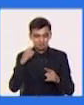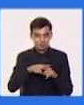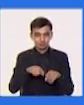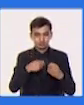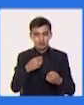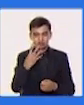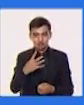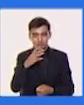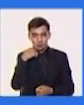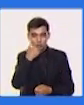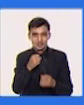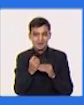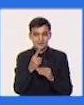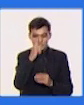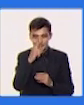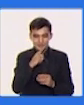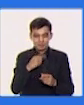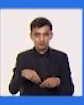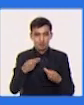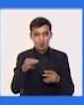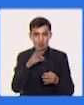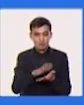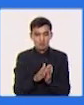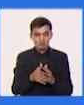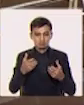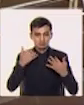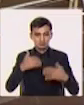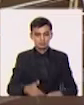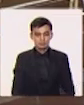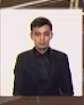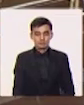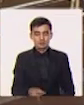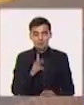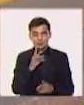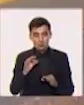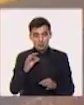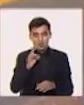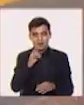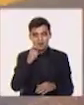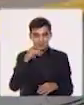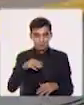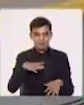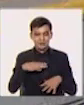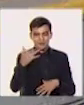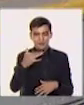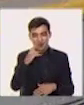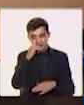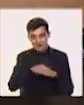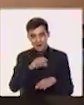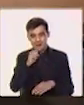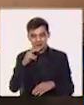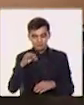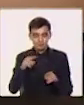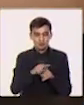4 жыл 11 ай мерзімге беру туралы қаулы қабылданды. Бірақ Рахат базарының әкімшілігі бұндай шешіммен келіспей, әлі